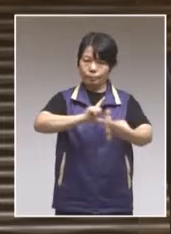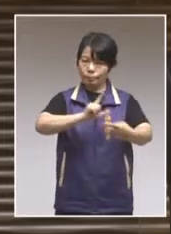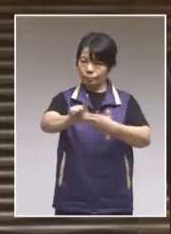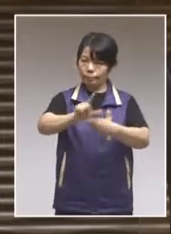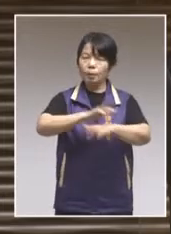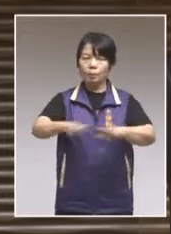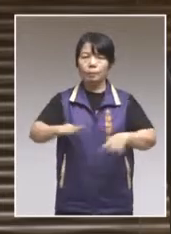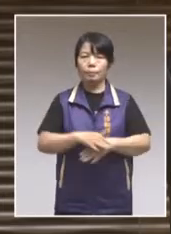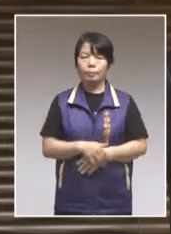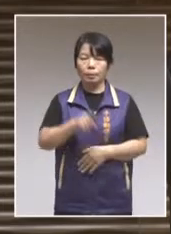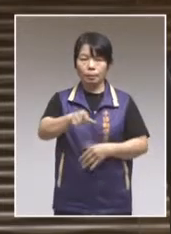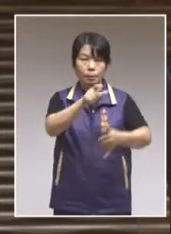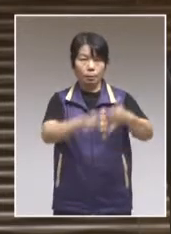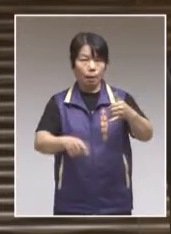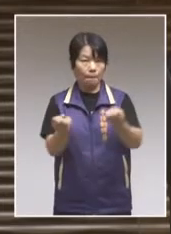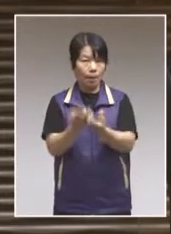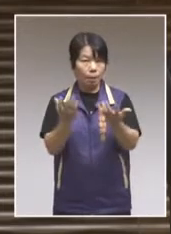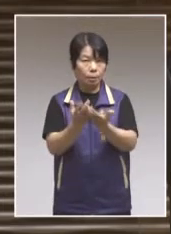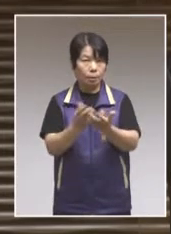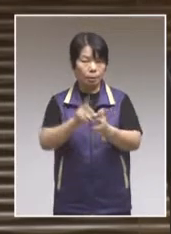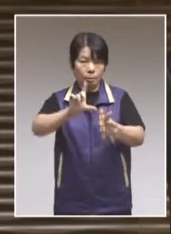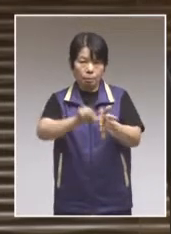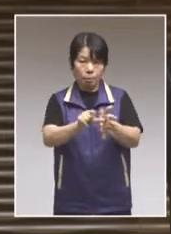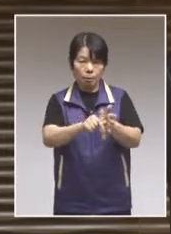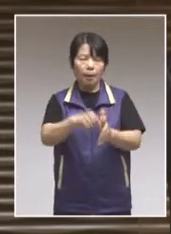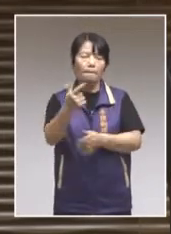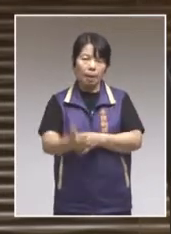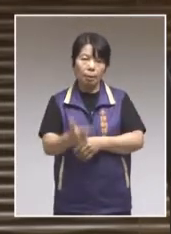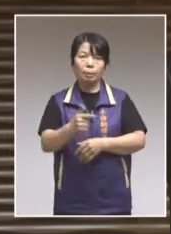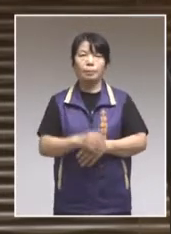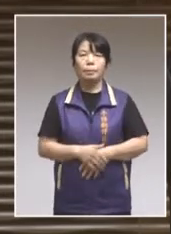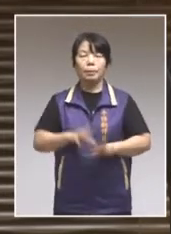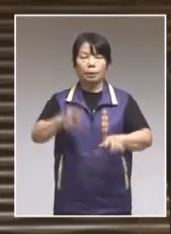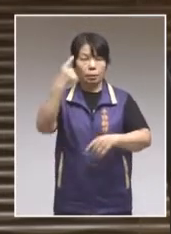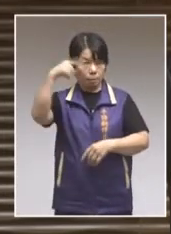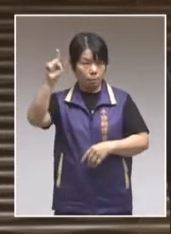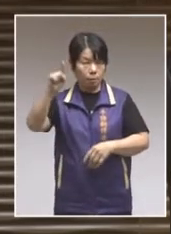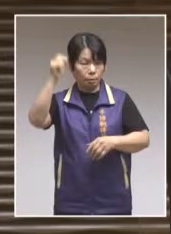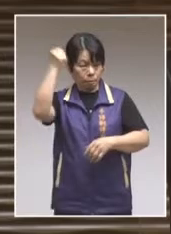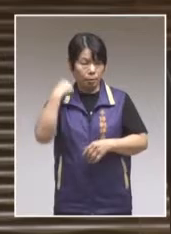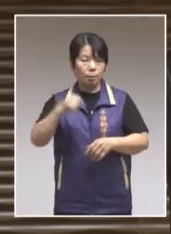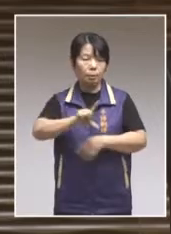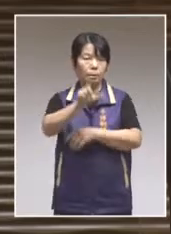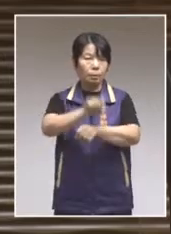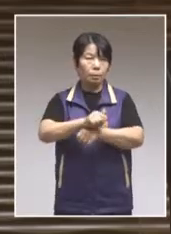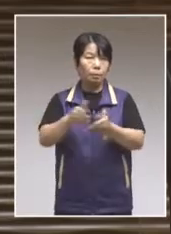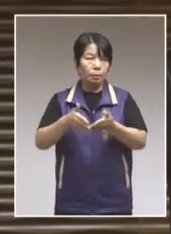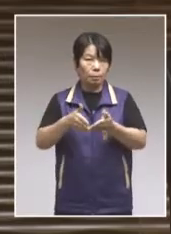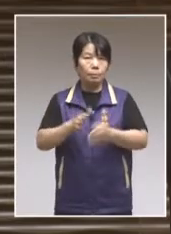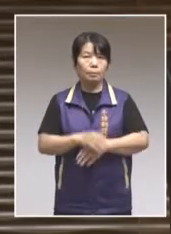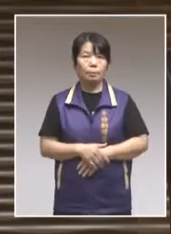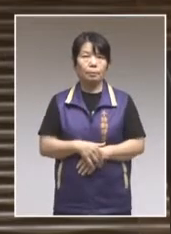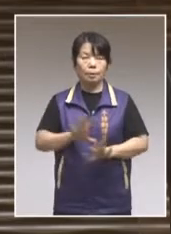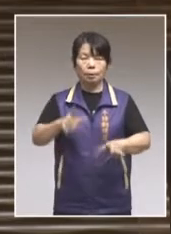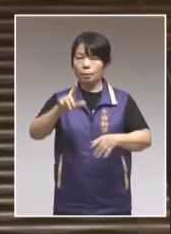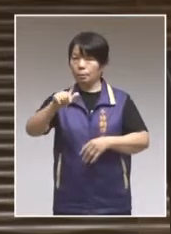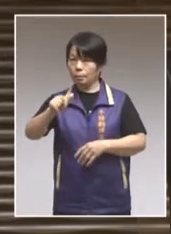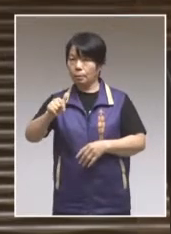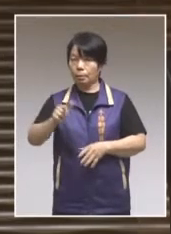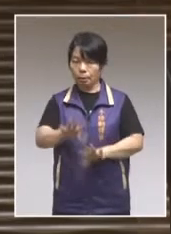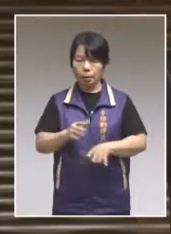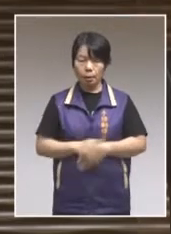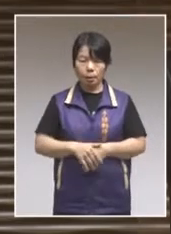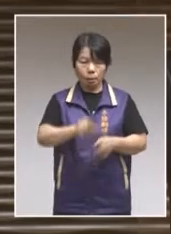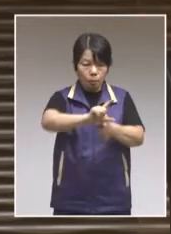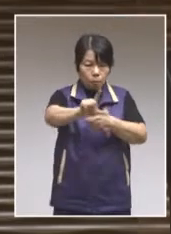为这个个案发生的时间比较晚一点，那因为隔天早上要上课，所以可能是导师他在联